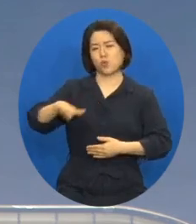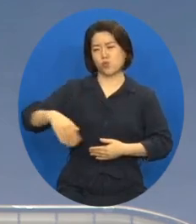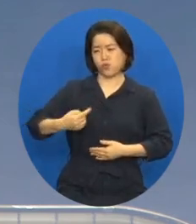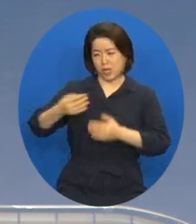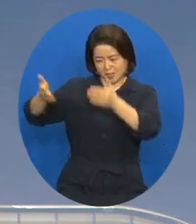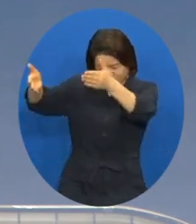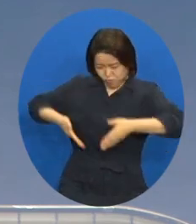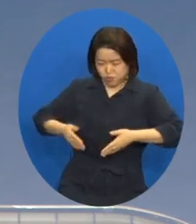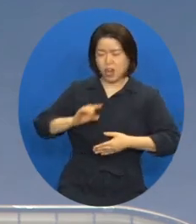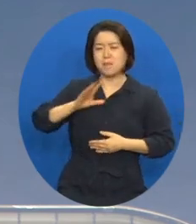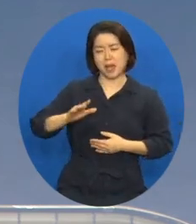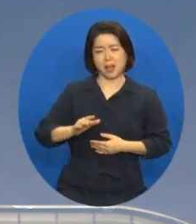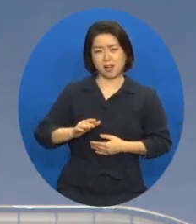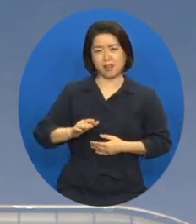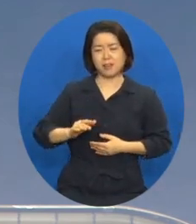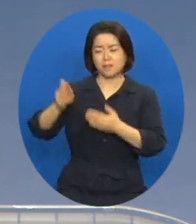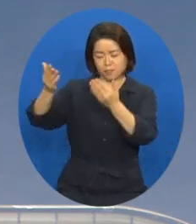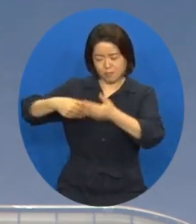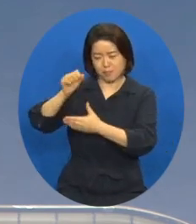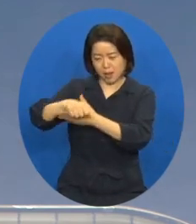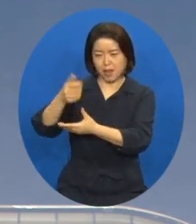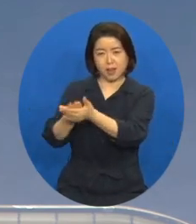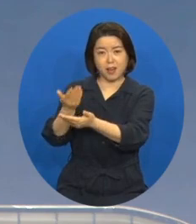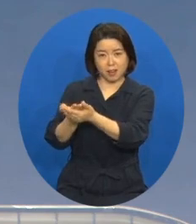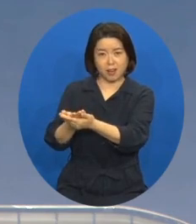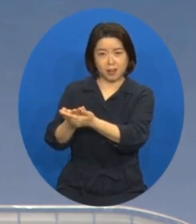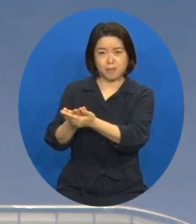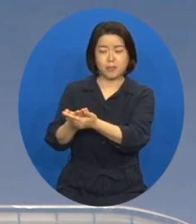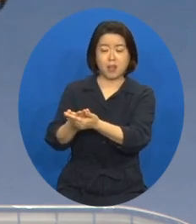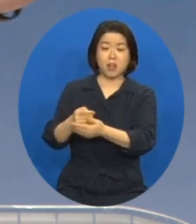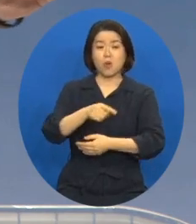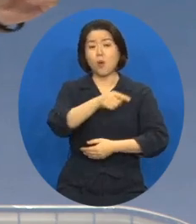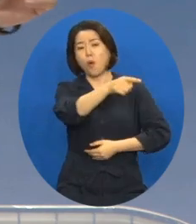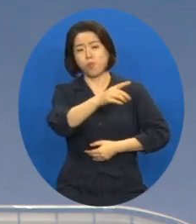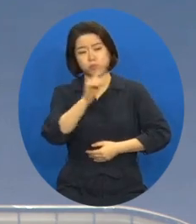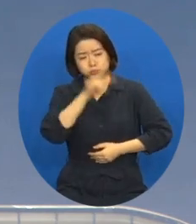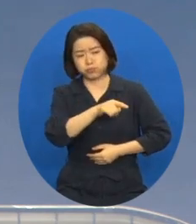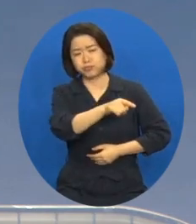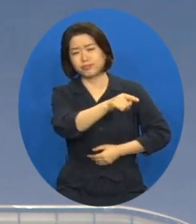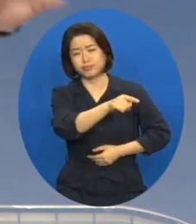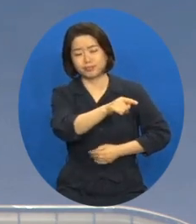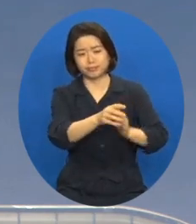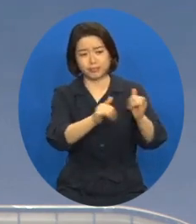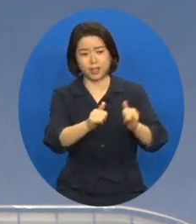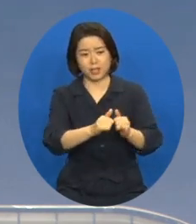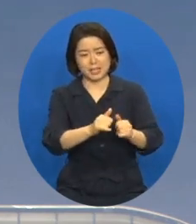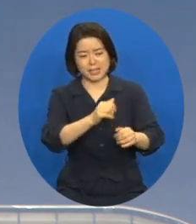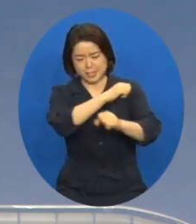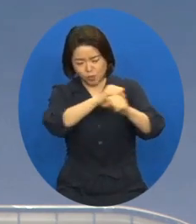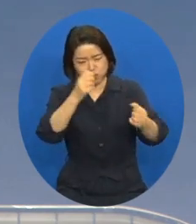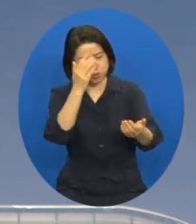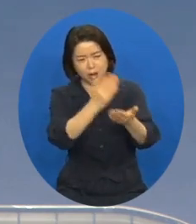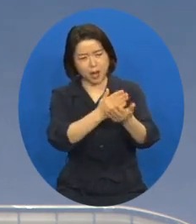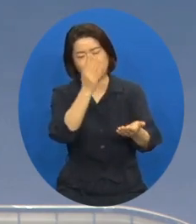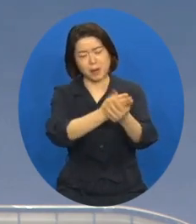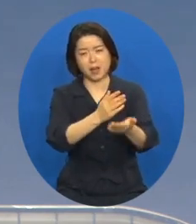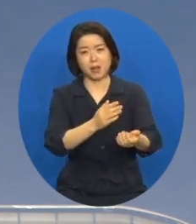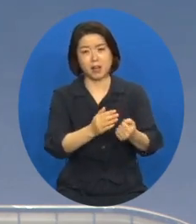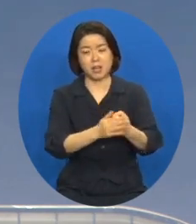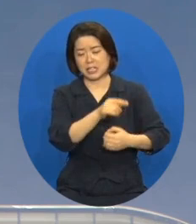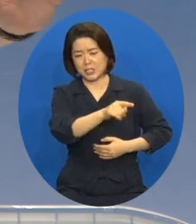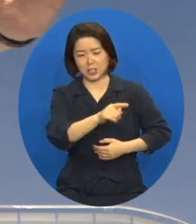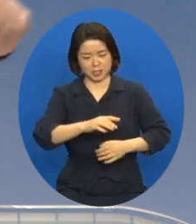우리에게만, 이스라엘 백성인 우리에게만 그러셔야지. 저 니느웨 절대로 그렇게 하시면 안 되지.